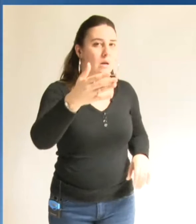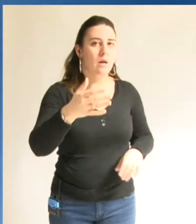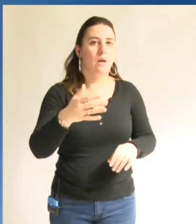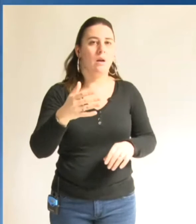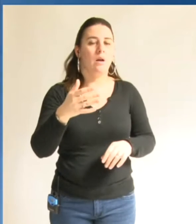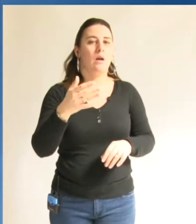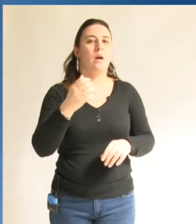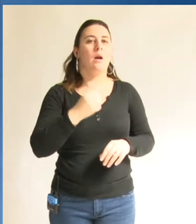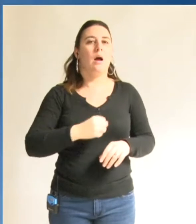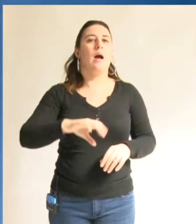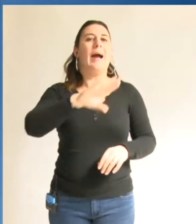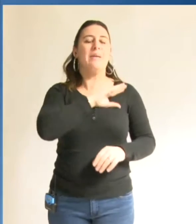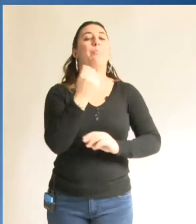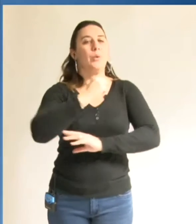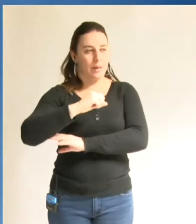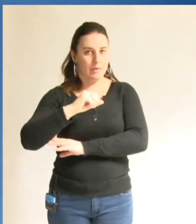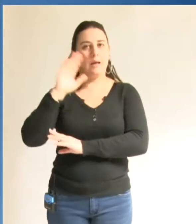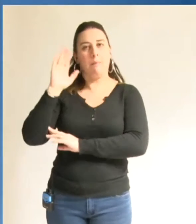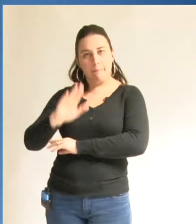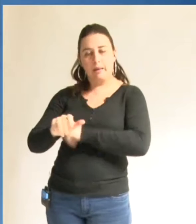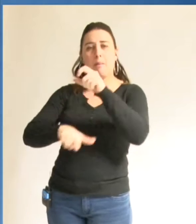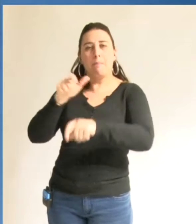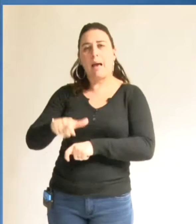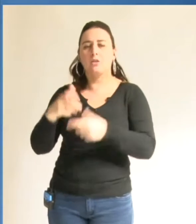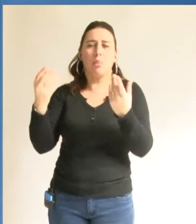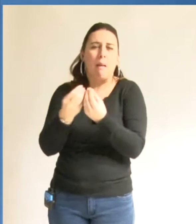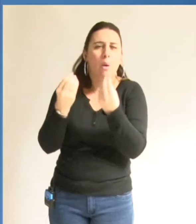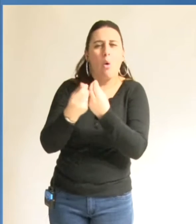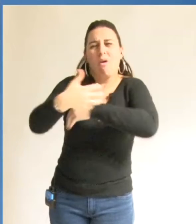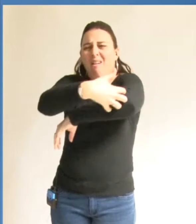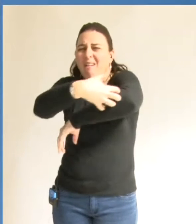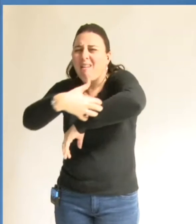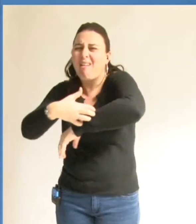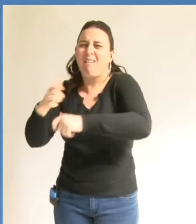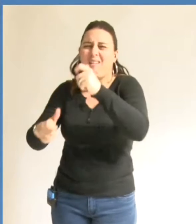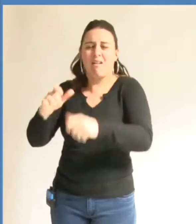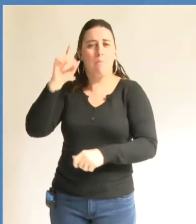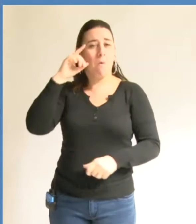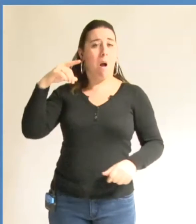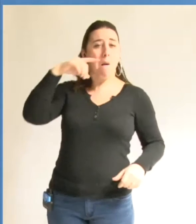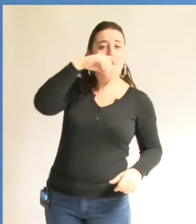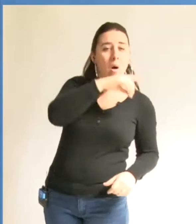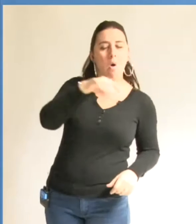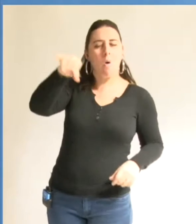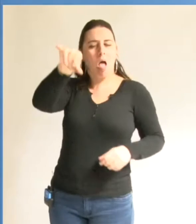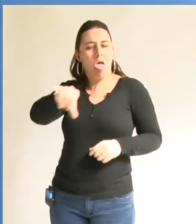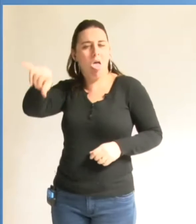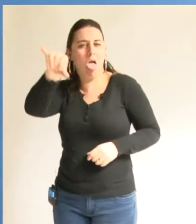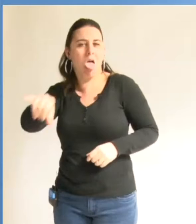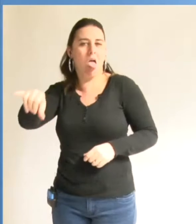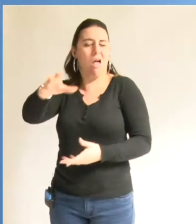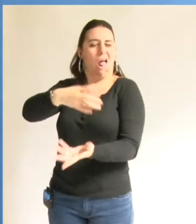responsabilité vis-à-vis des migrants et des plus malheureux, parce que leur mentir, tricher, c'est leur